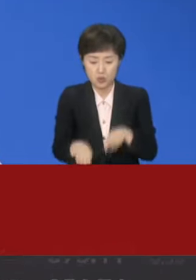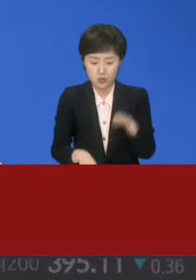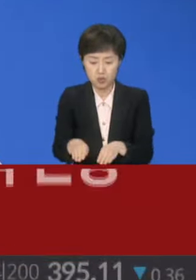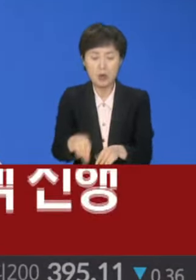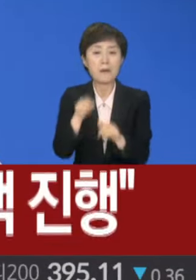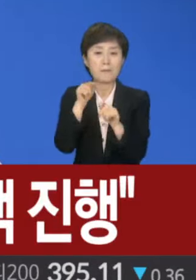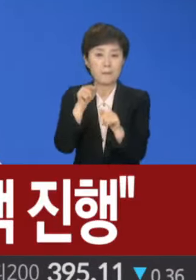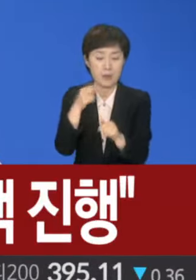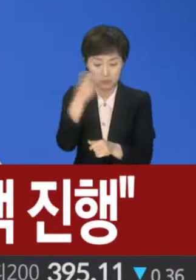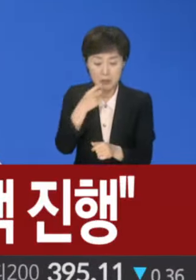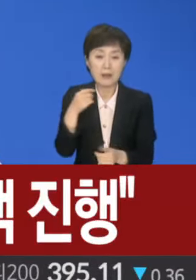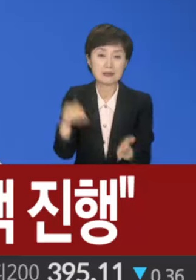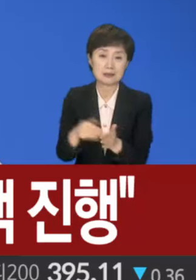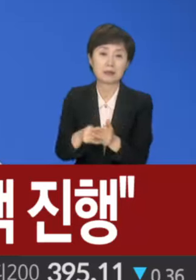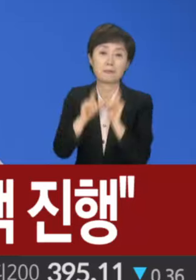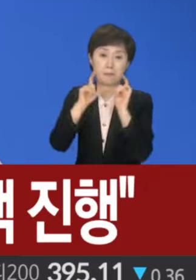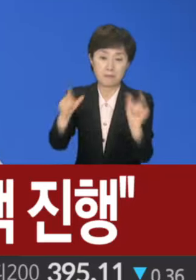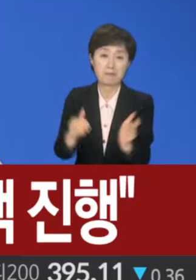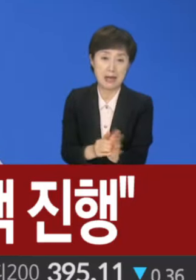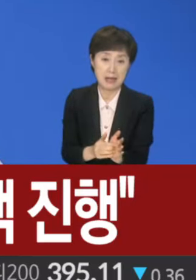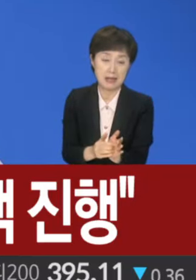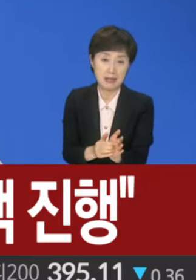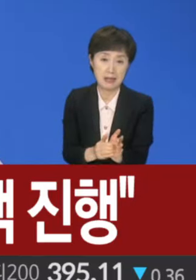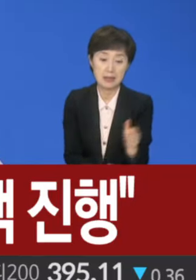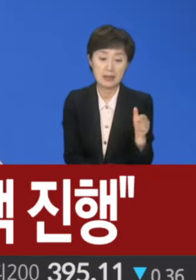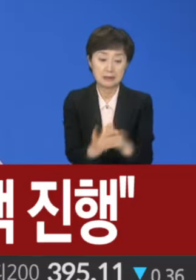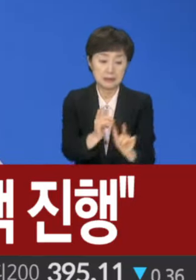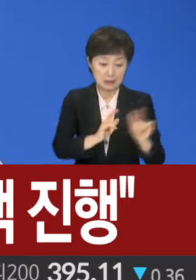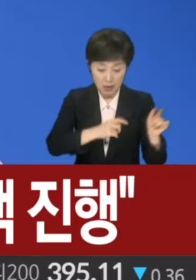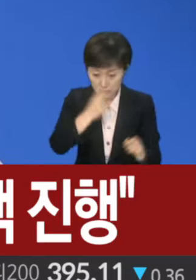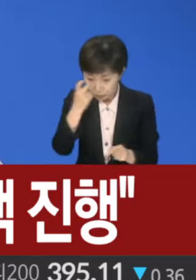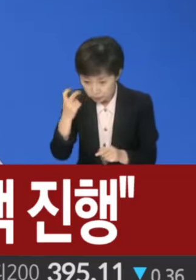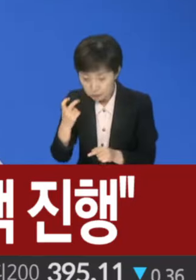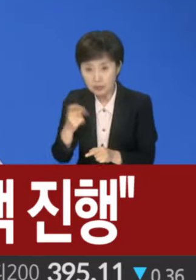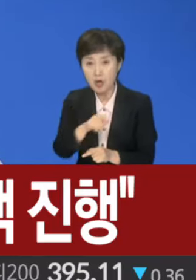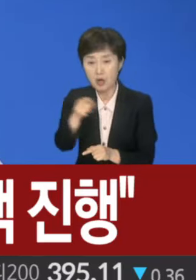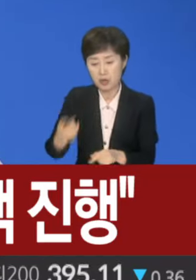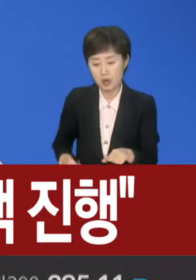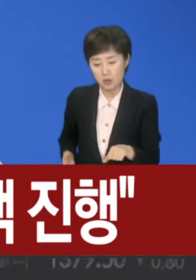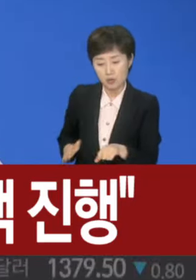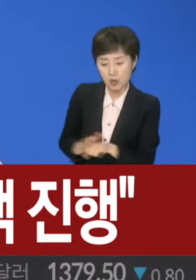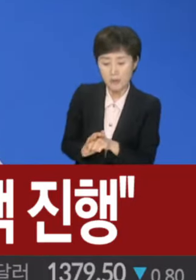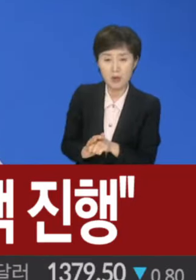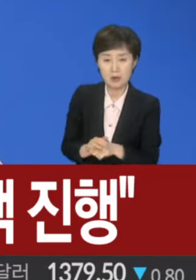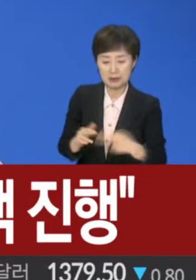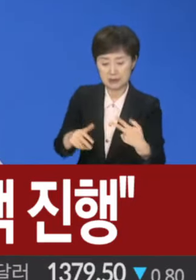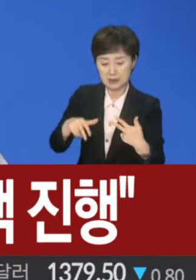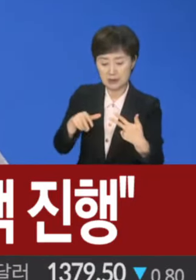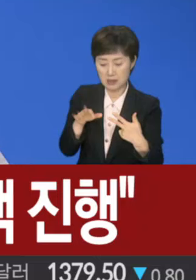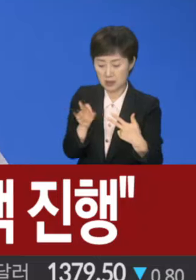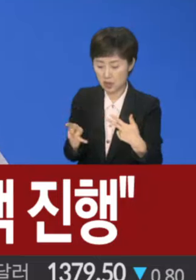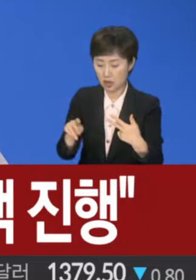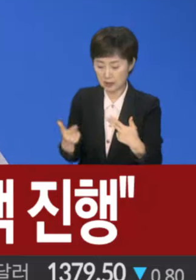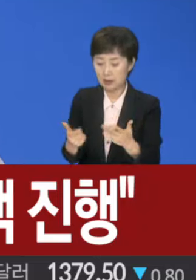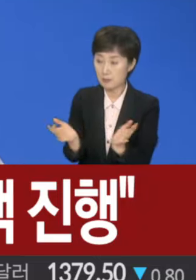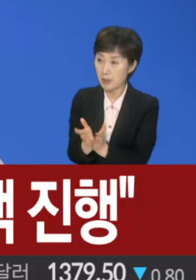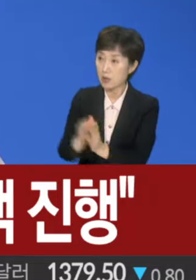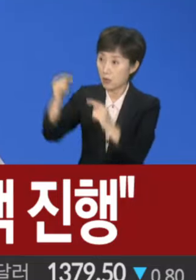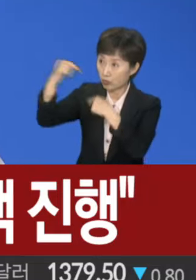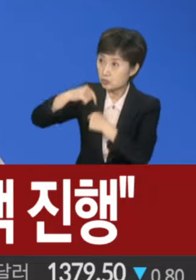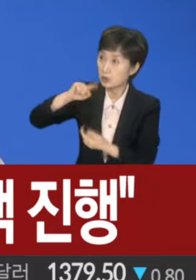지시하였고 이는 사고 당일 지속된 수색 지침으로 실제 보병인 7여단은 이 지침대로 수색을